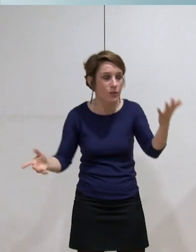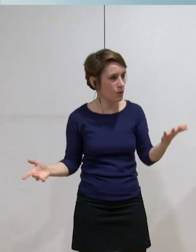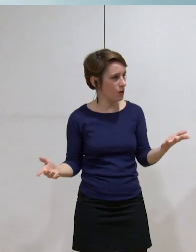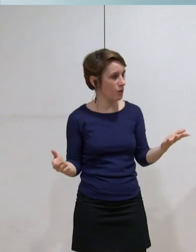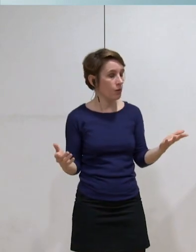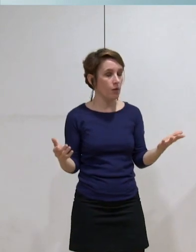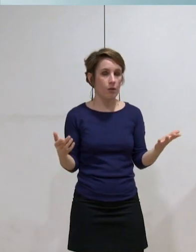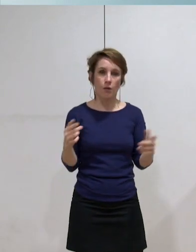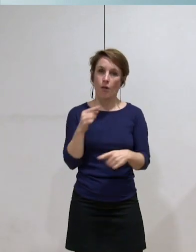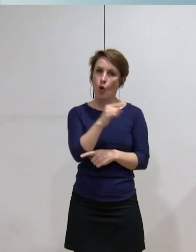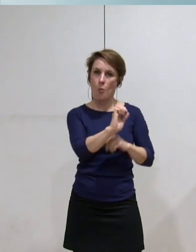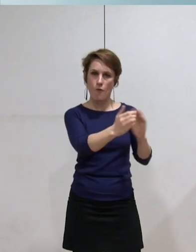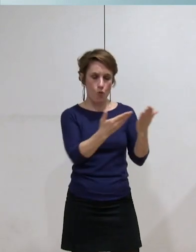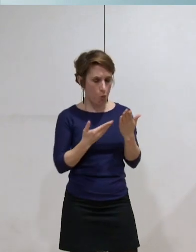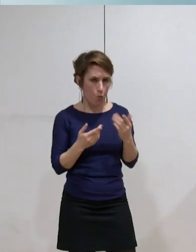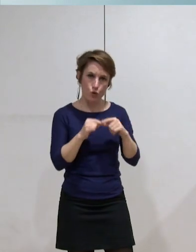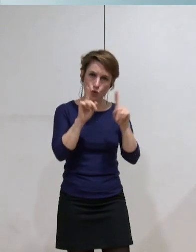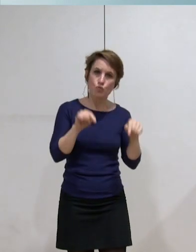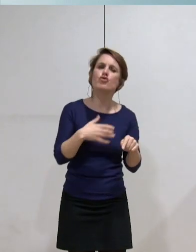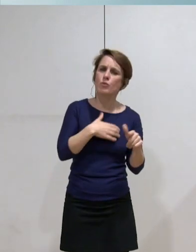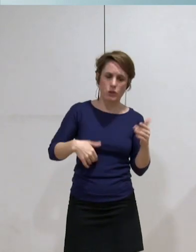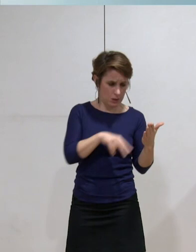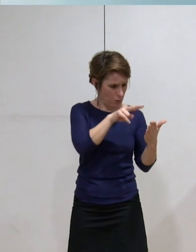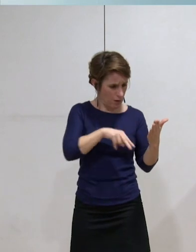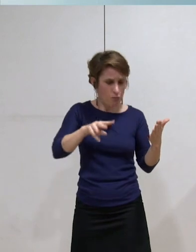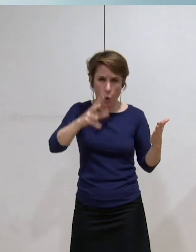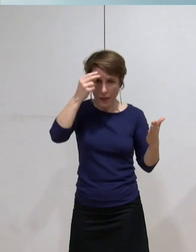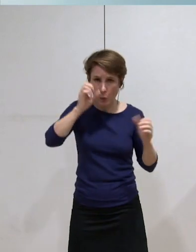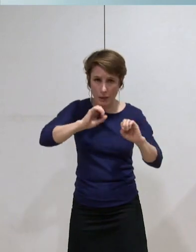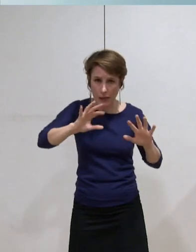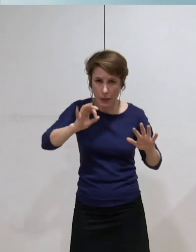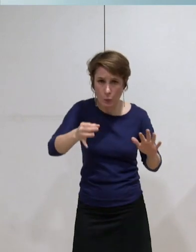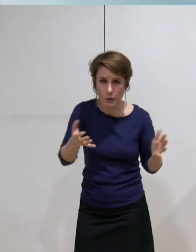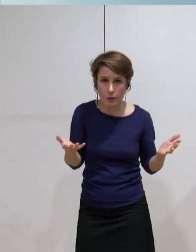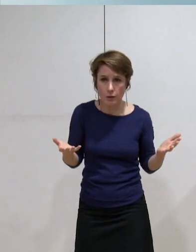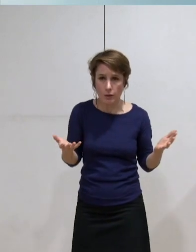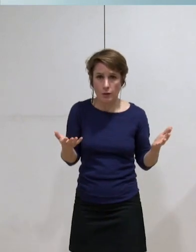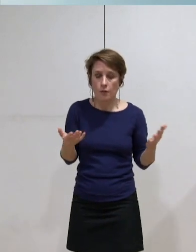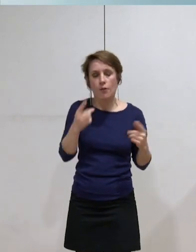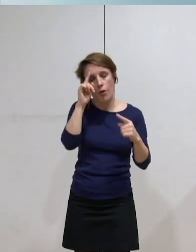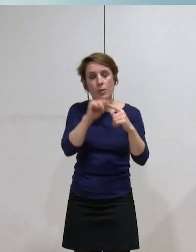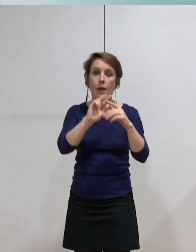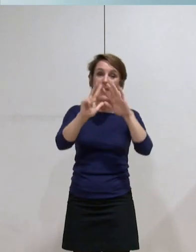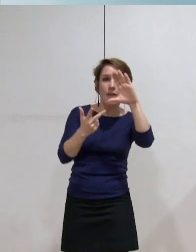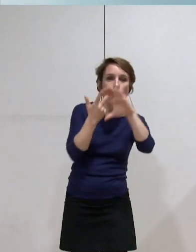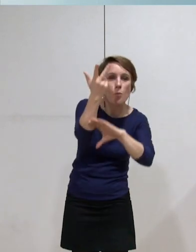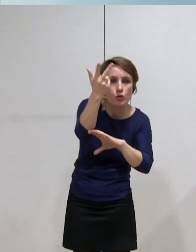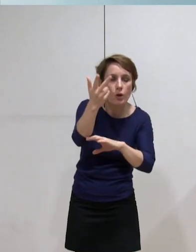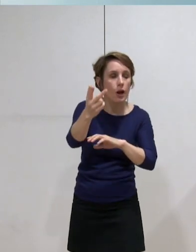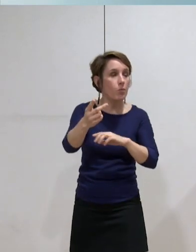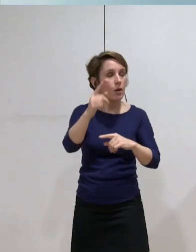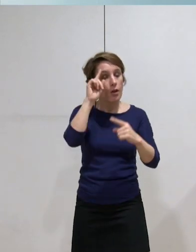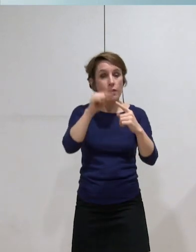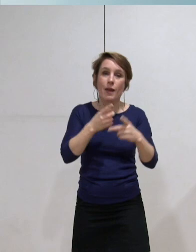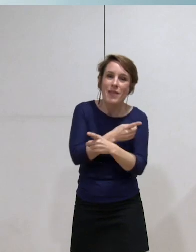projet municipal que l'on a bien compris qui est en terme de développement durable en terme de démocratie